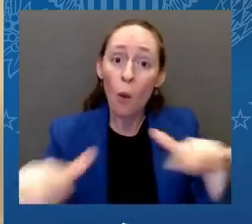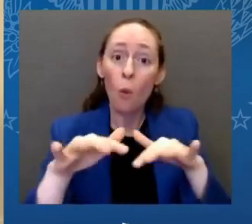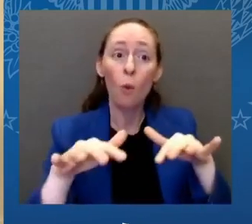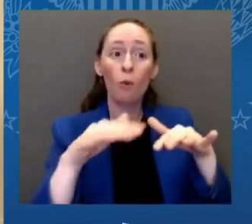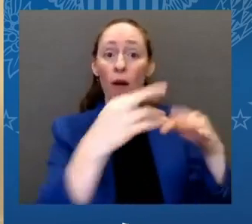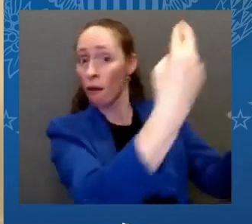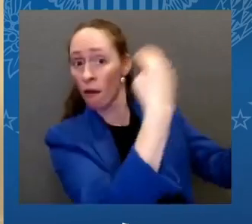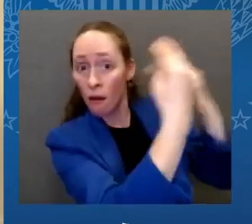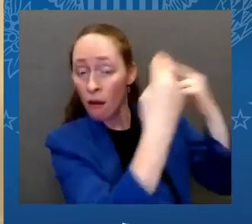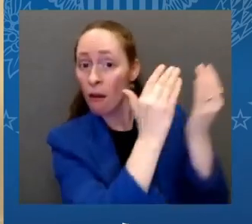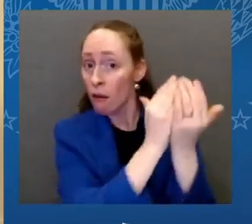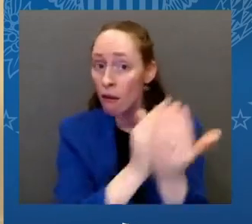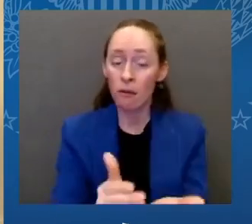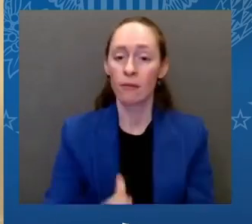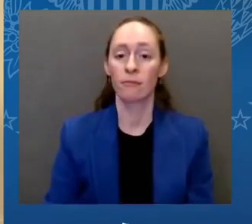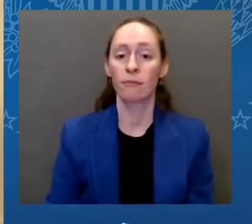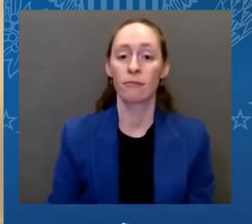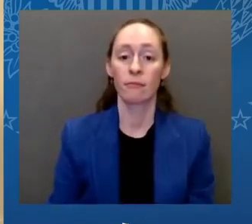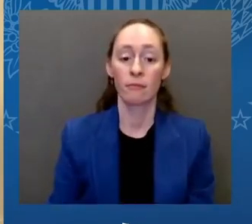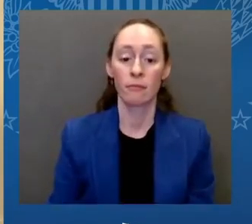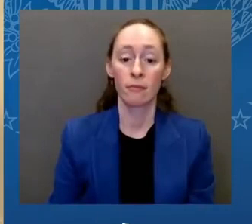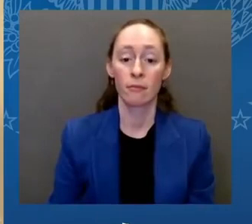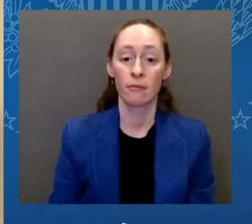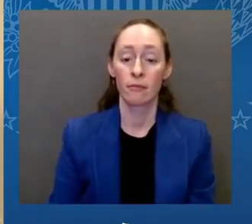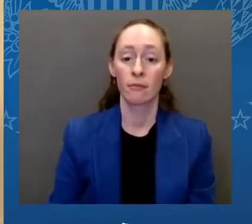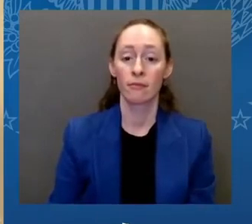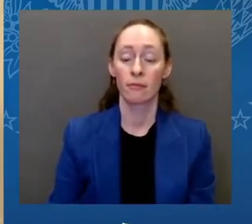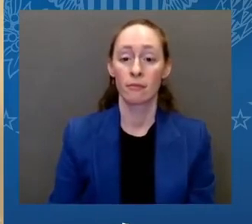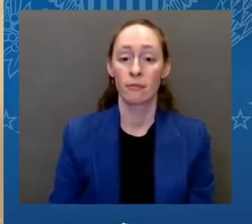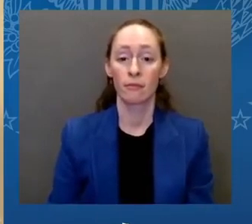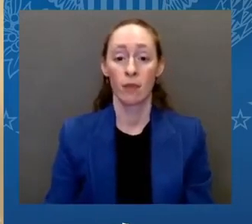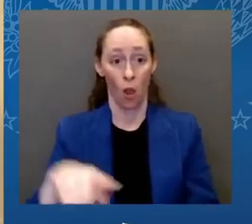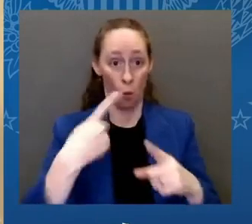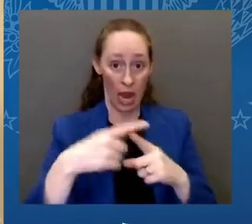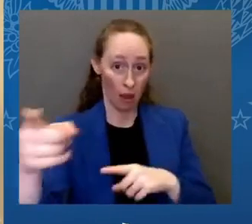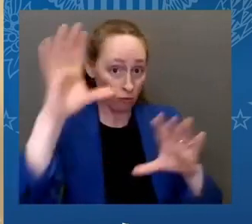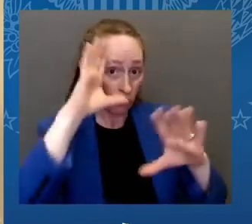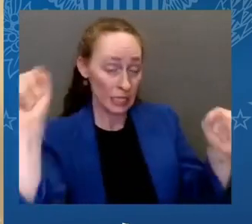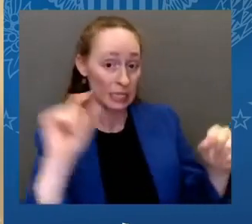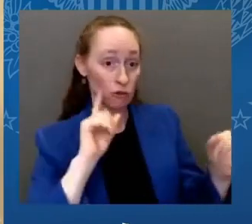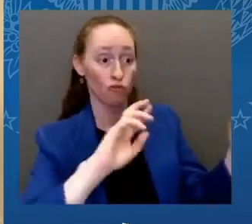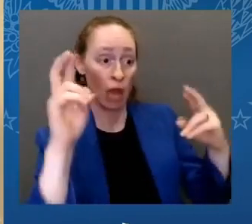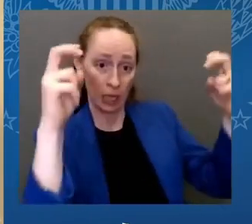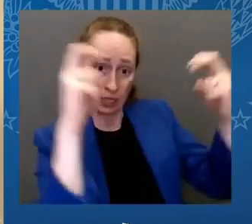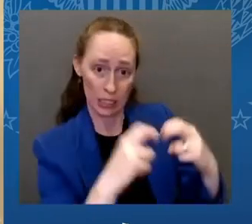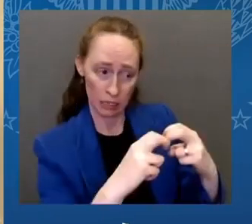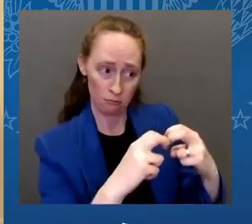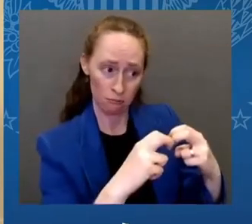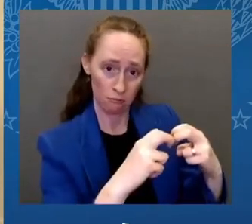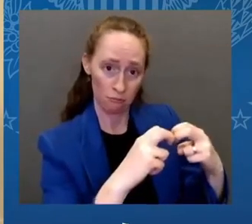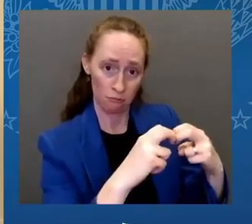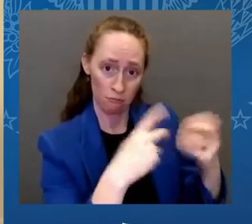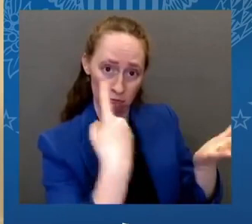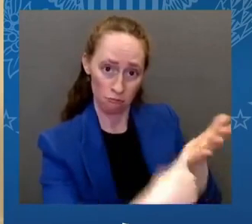буде готовий говорити з росіянами, він буде говорити і в той час він досягне успіху, бо виграє на